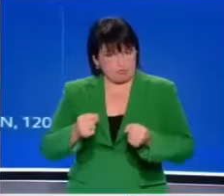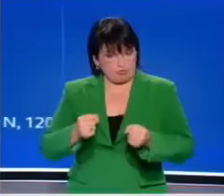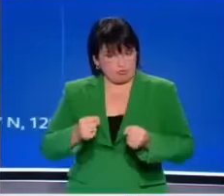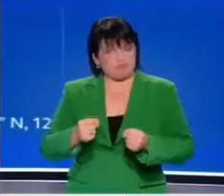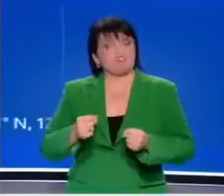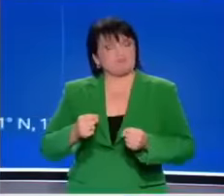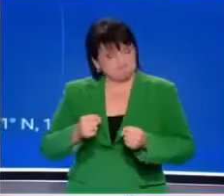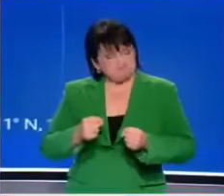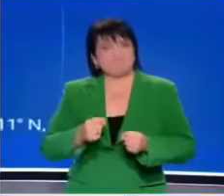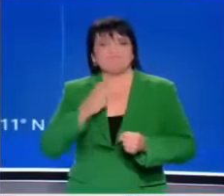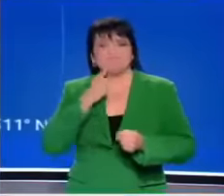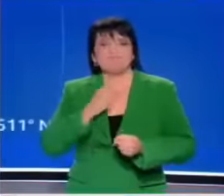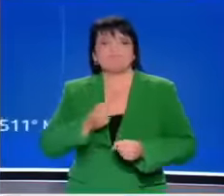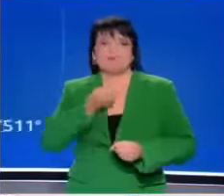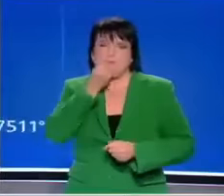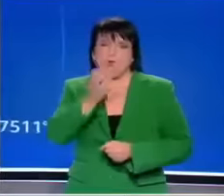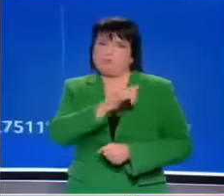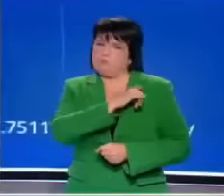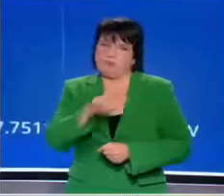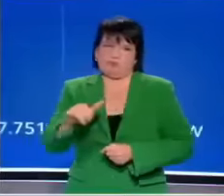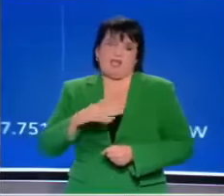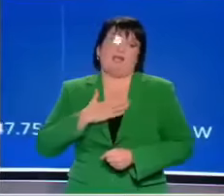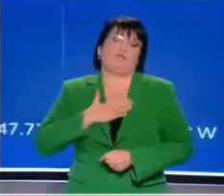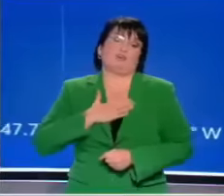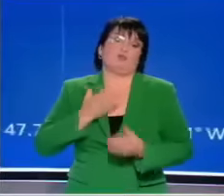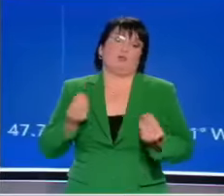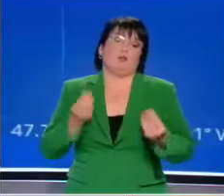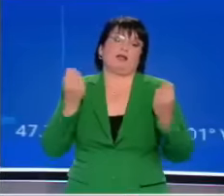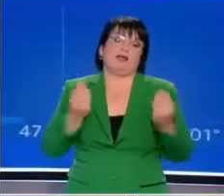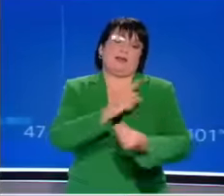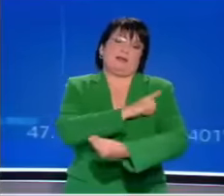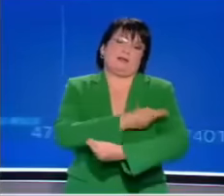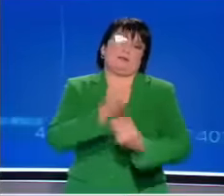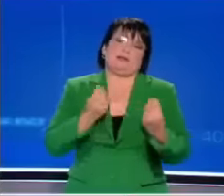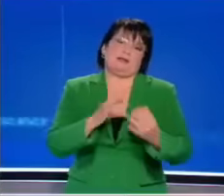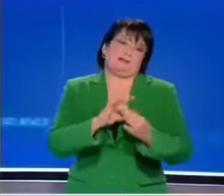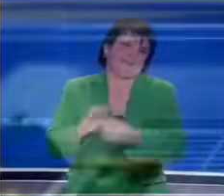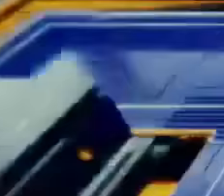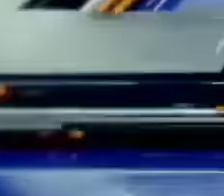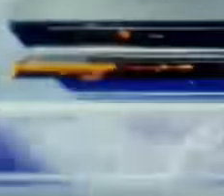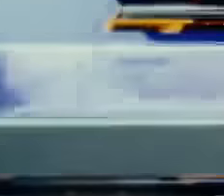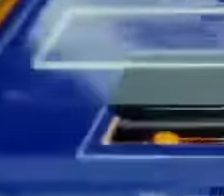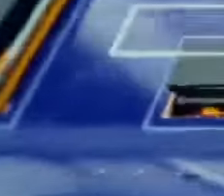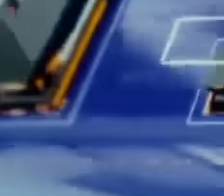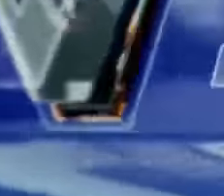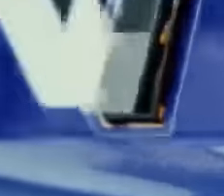εμπιστευτεί δεν θα τον προδώσω ποτέ σας ευχαριστώ πολύ καλή δύναμη καλή συνέχεια